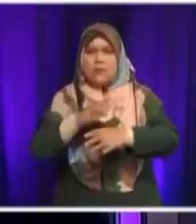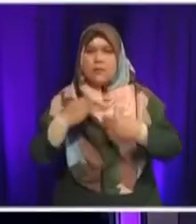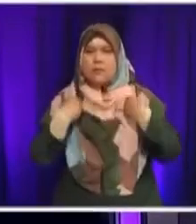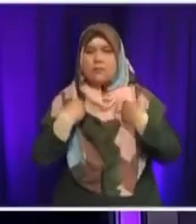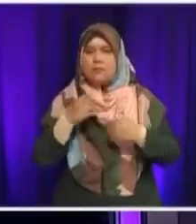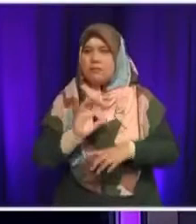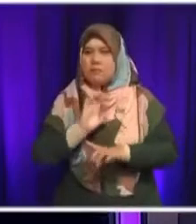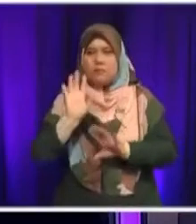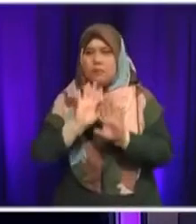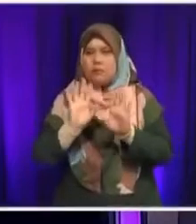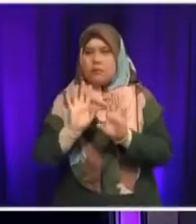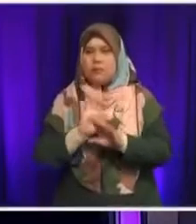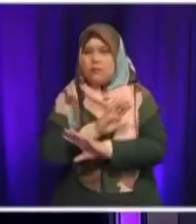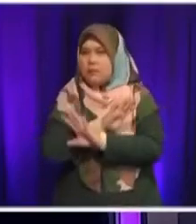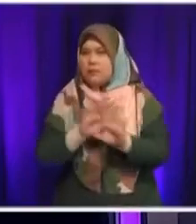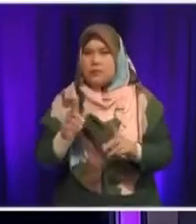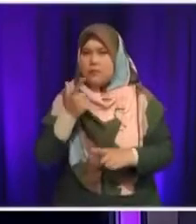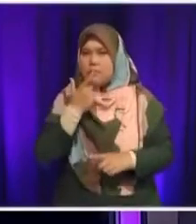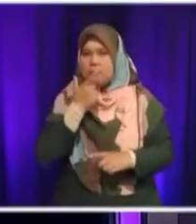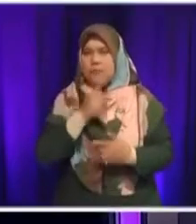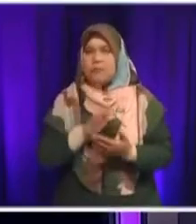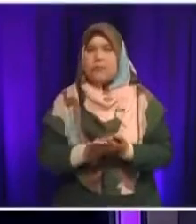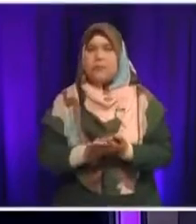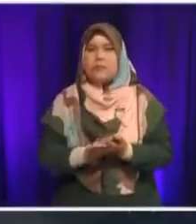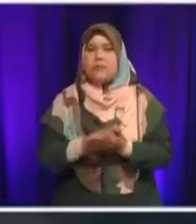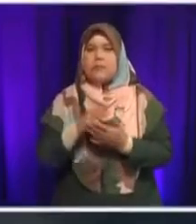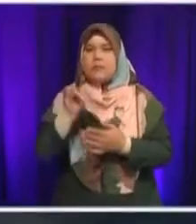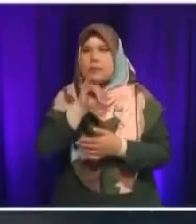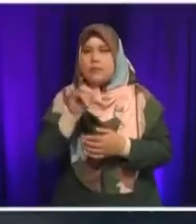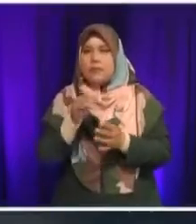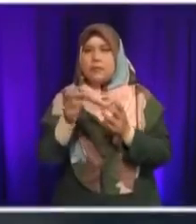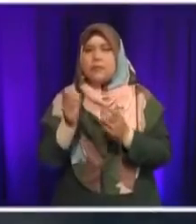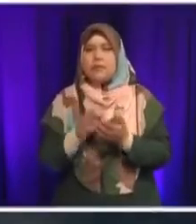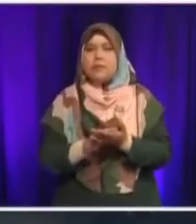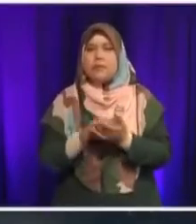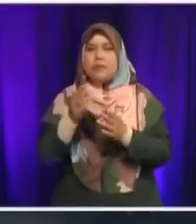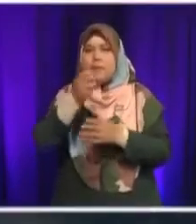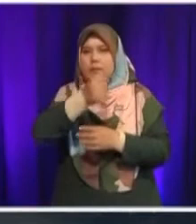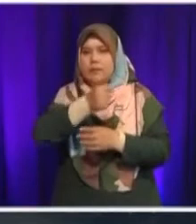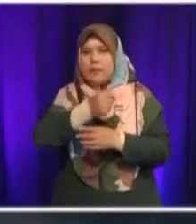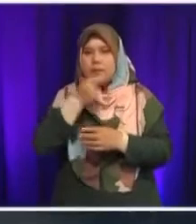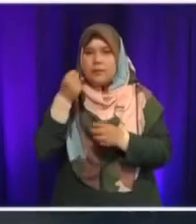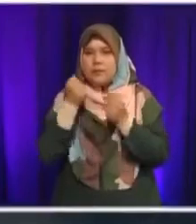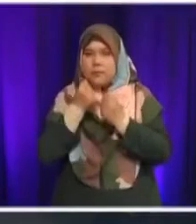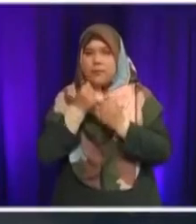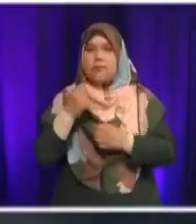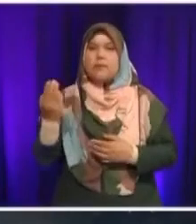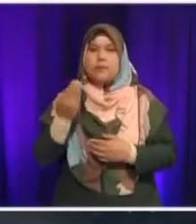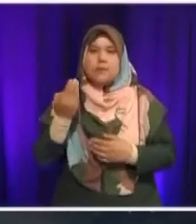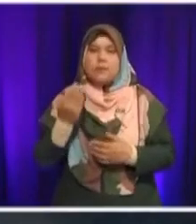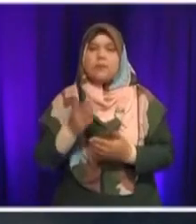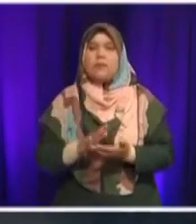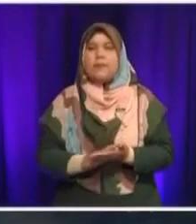nak dia dalam keadaan seperti sejuk peti sejuk tidak terlalu panas dan tidak terlalu sejuk sesuai saja untuk